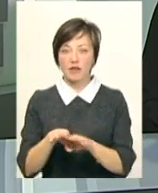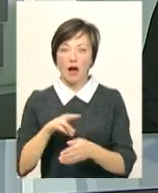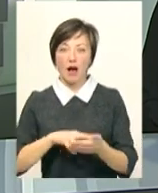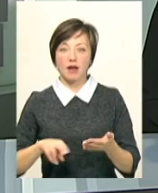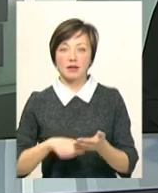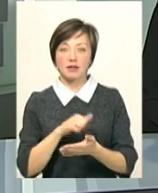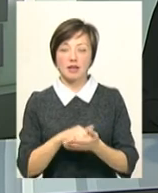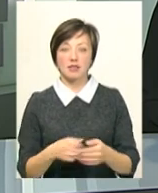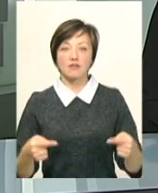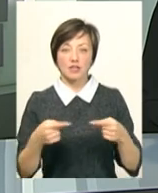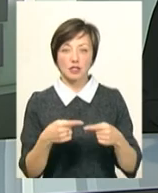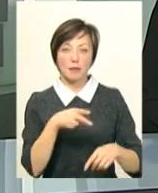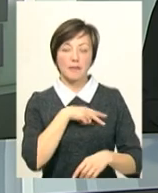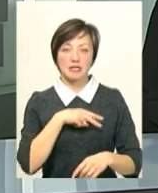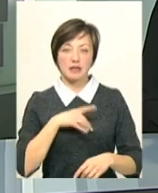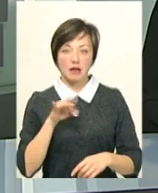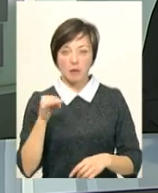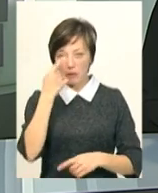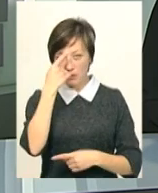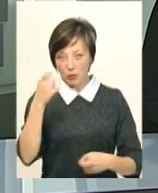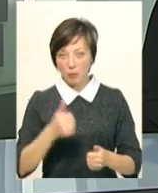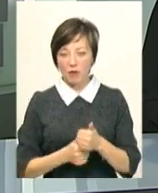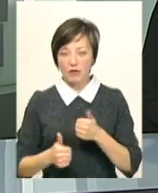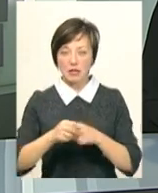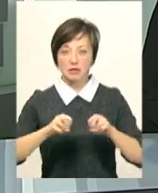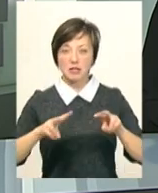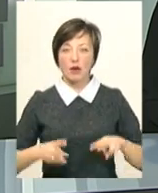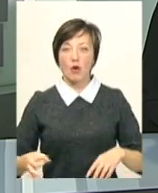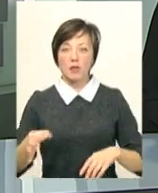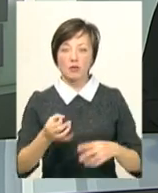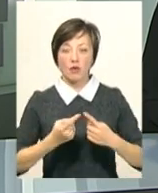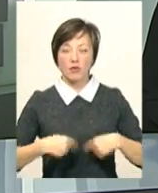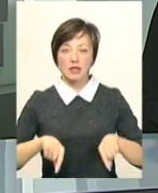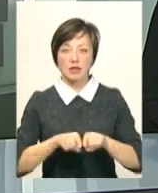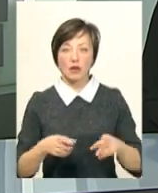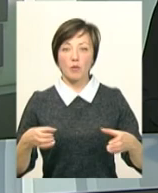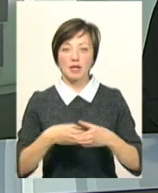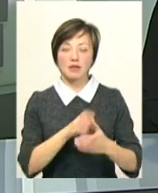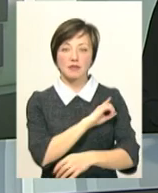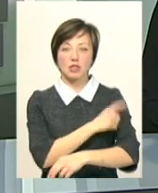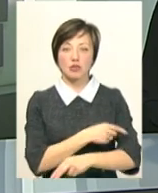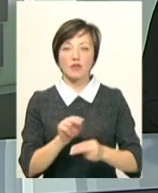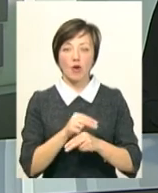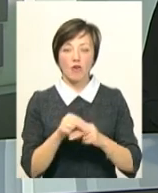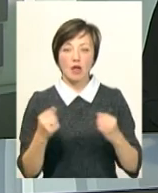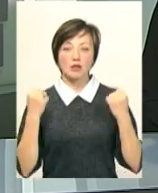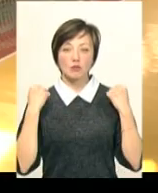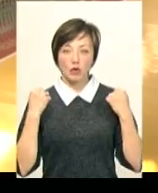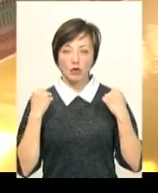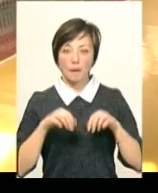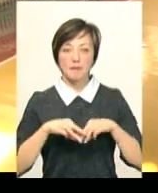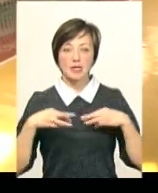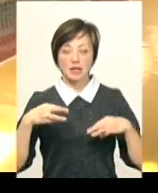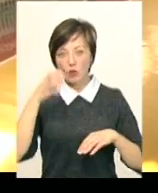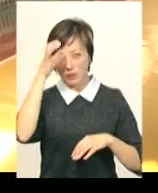акредитації, визначилися призери. Повідомила провідний спеціаліст обласного відділення Комітету з фізичного виховання та спорту